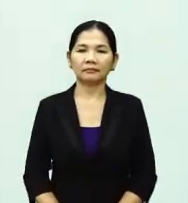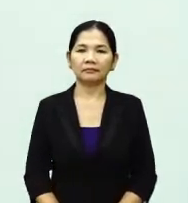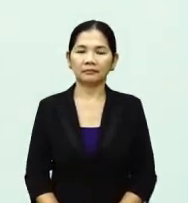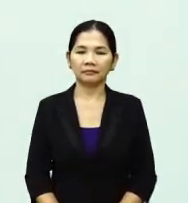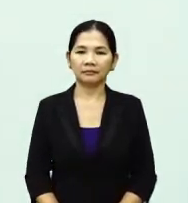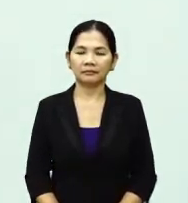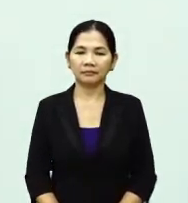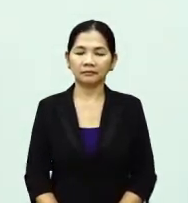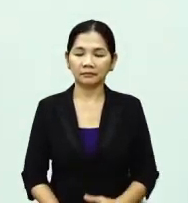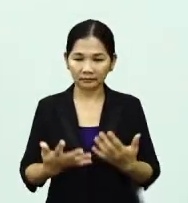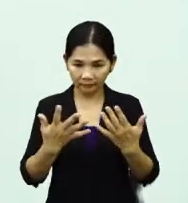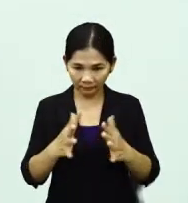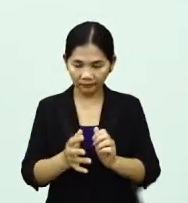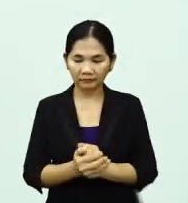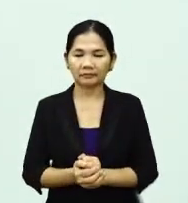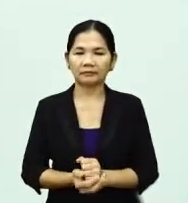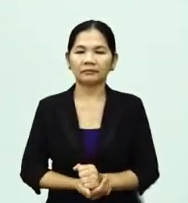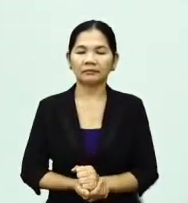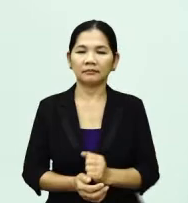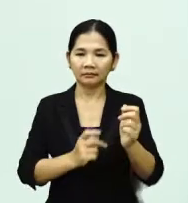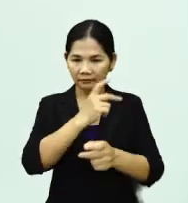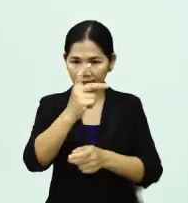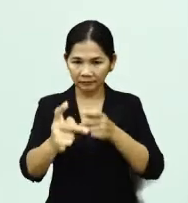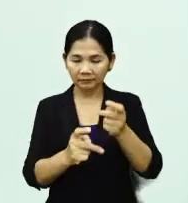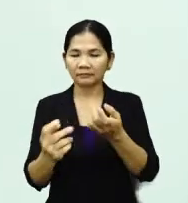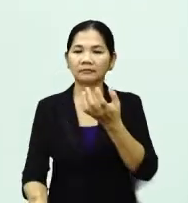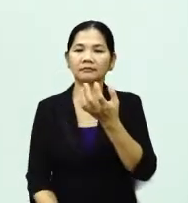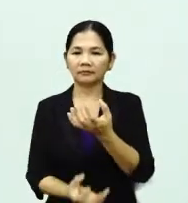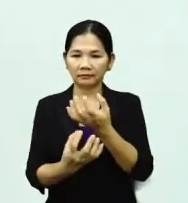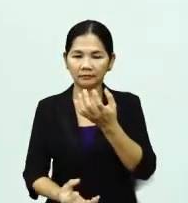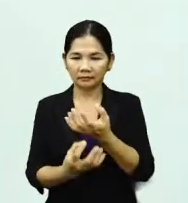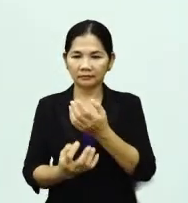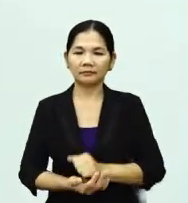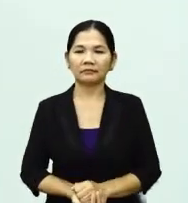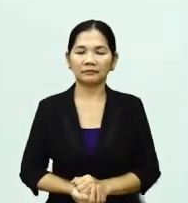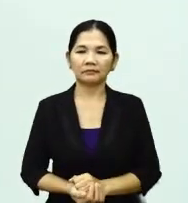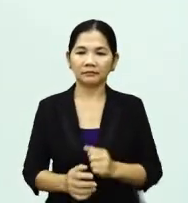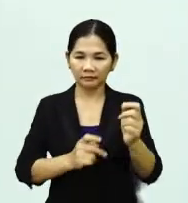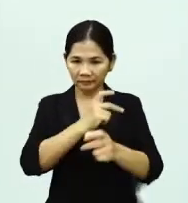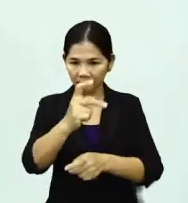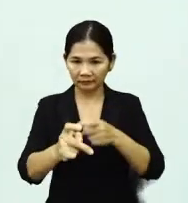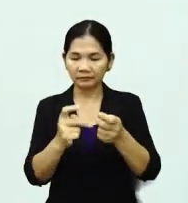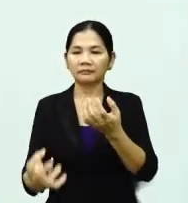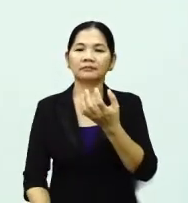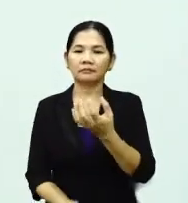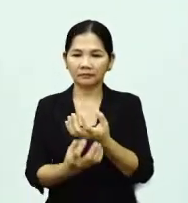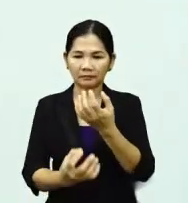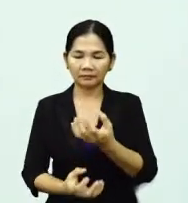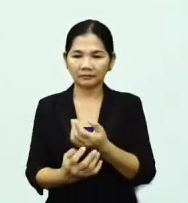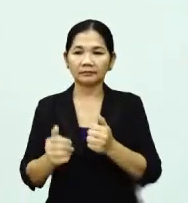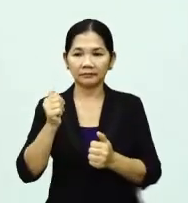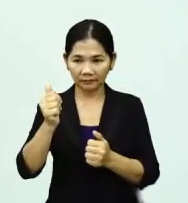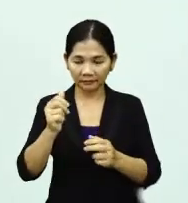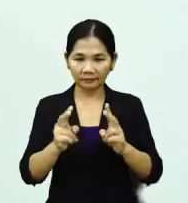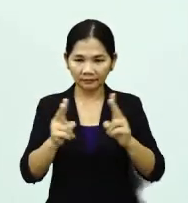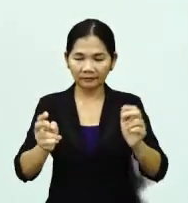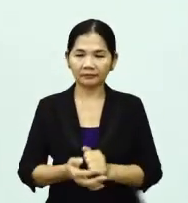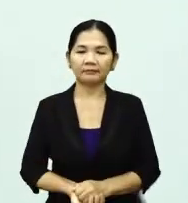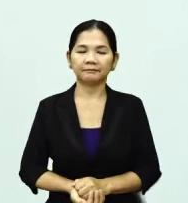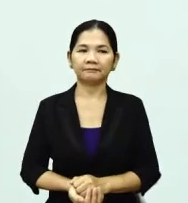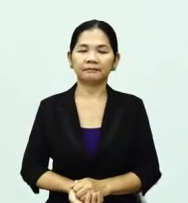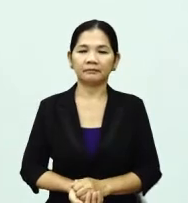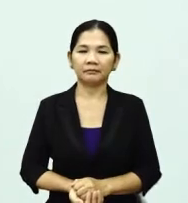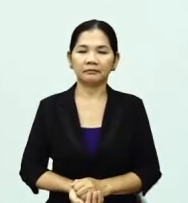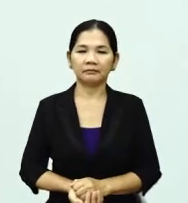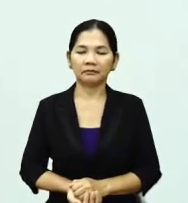Chà, con tiếng mới. Ta, cường tì. Chà, cường tì. Chà, lọ nó á lưu lưu từng ọc nha nó